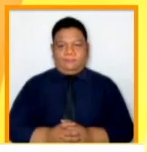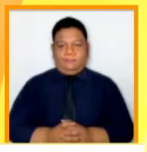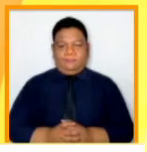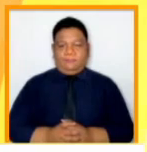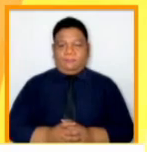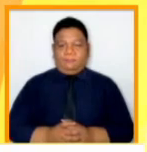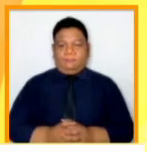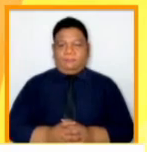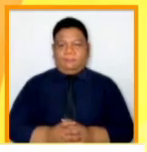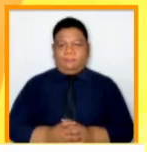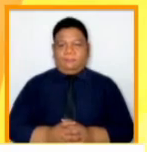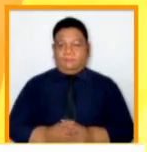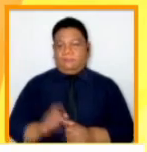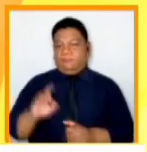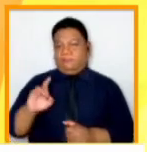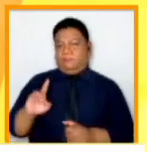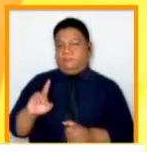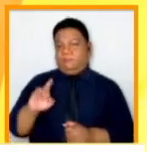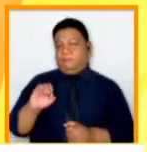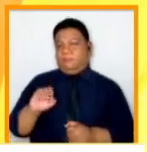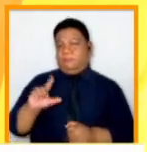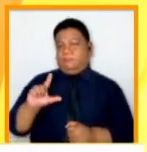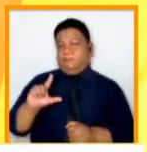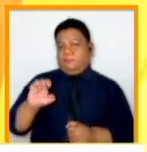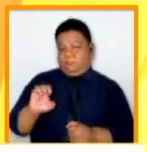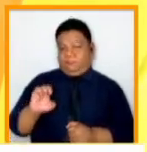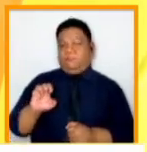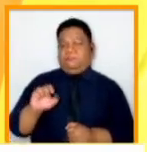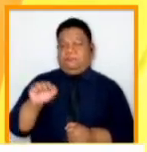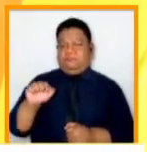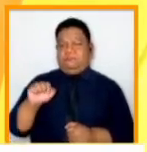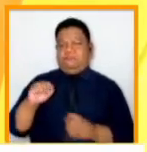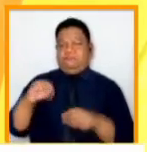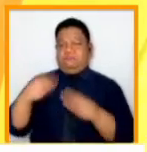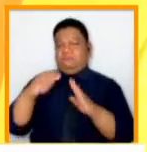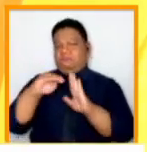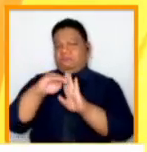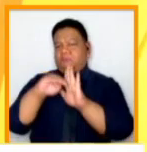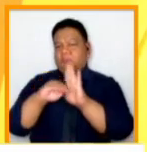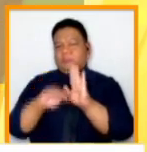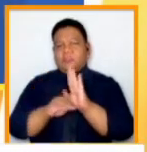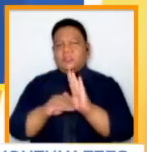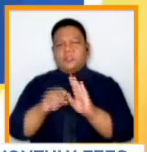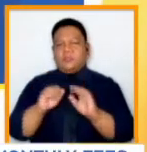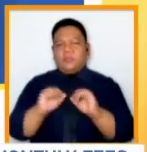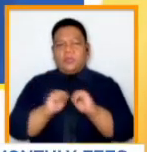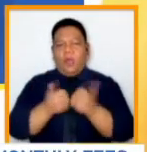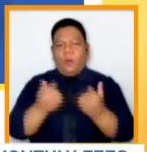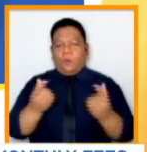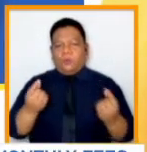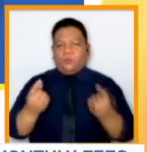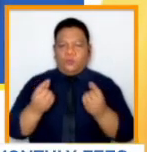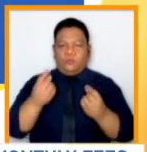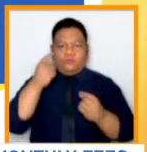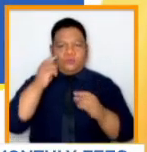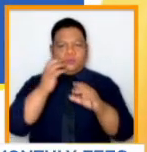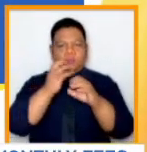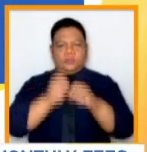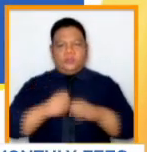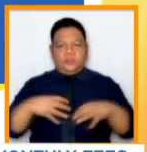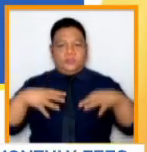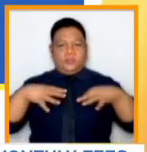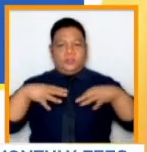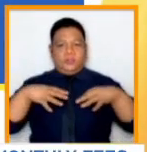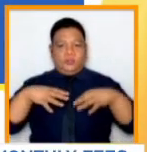Labor and Employment ang mga panuntunan sa pagpapasweldo sa mga holiday ng Nobyembre. Sa November 1 na special non-working holiday,